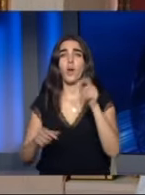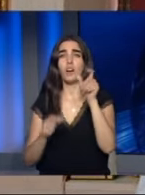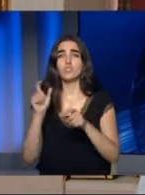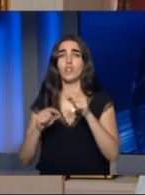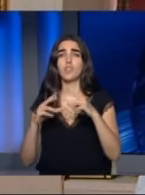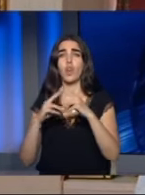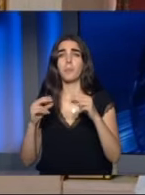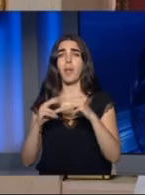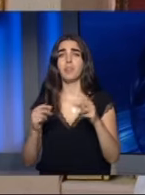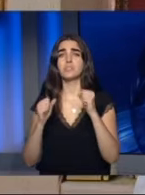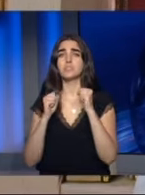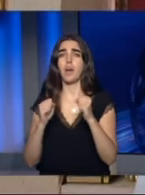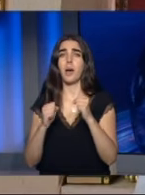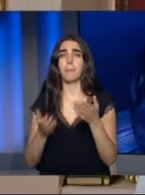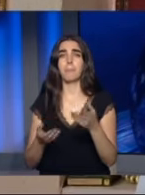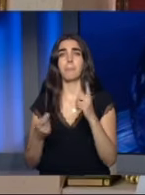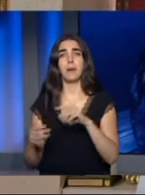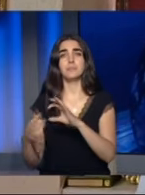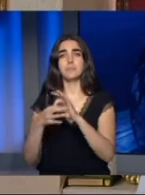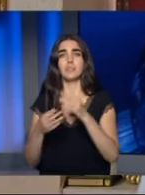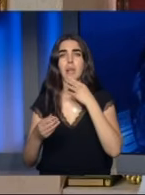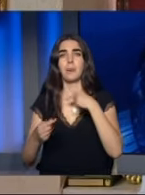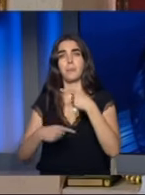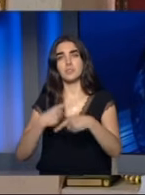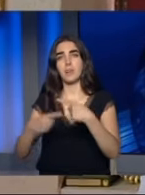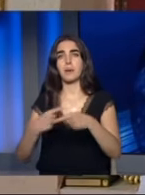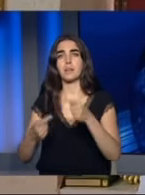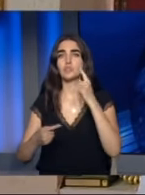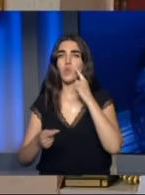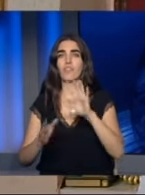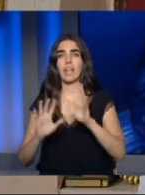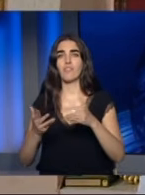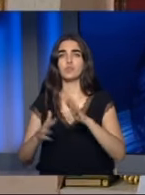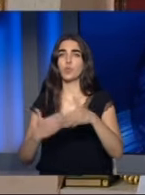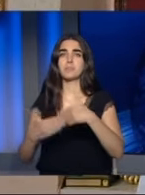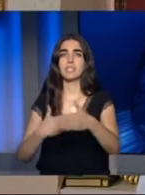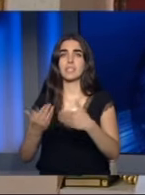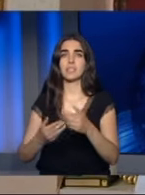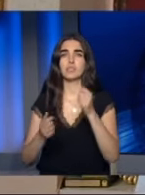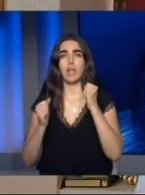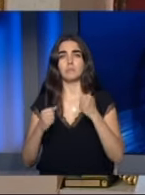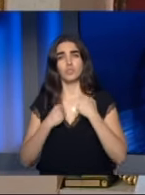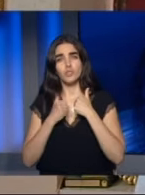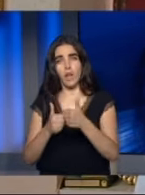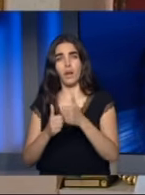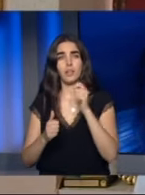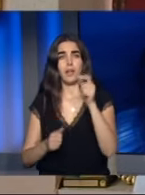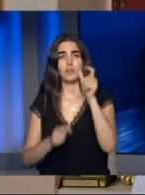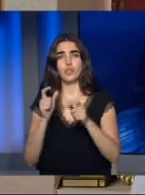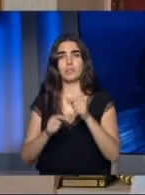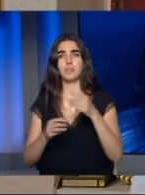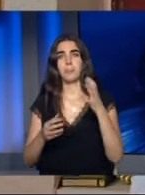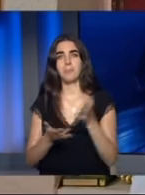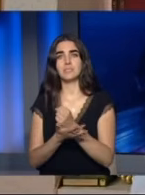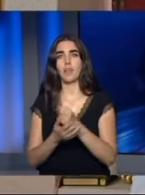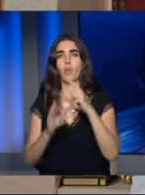الاجتماعي الذي يرهق المواطنين اللبنانيين نعم اللقاء الديمقراطي سيستمر بهذا المسعى وهو لن يالو